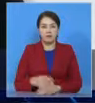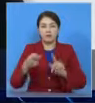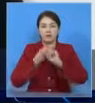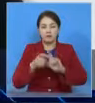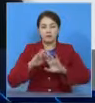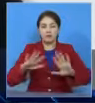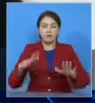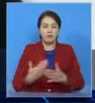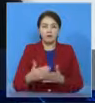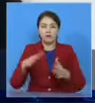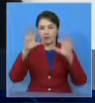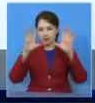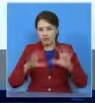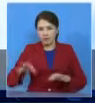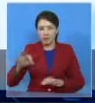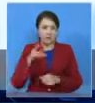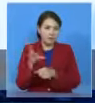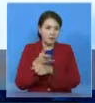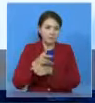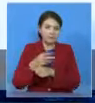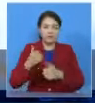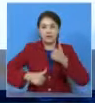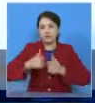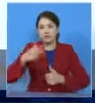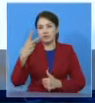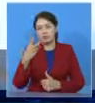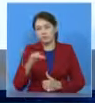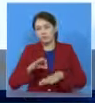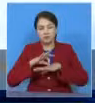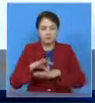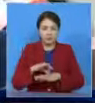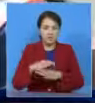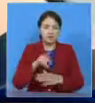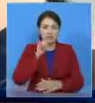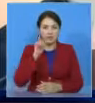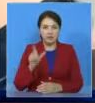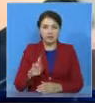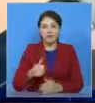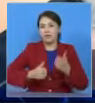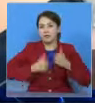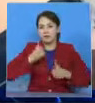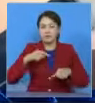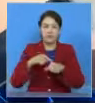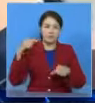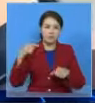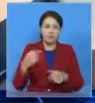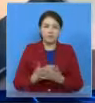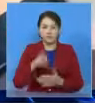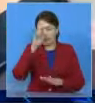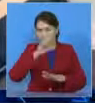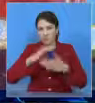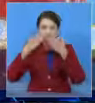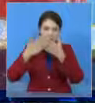Тәуелсіздіктің тірегі атазаң облыстық бейнероликтер байқауы екі тур бойынша өткізілді. Жастар арасында патриоттық сезімді, отанға